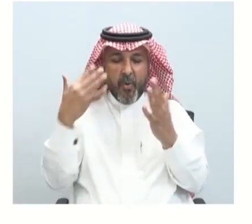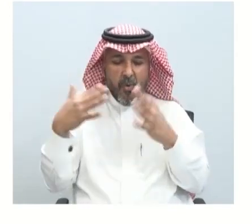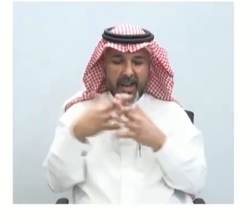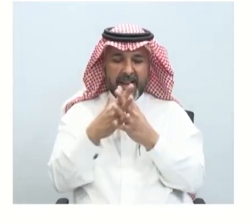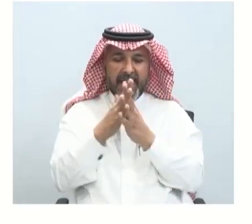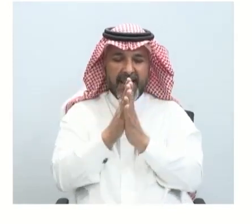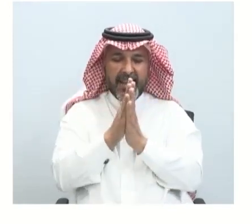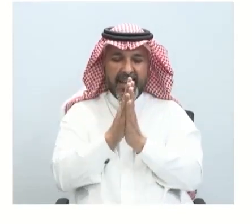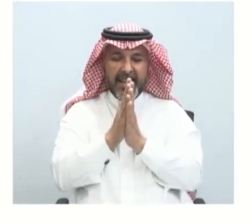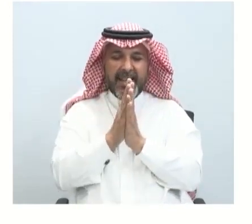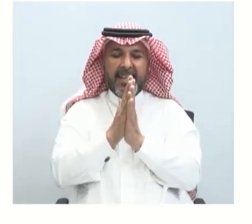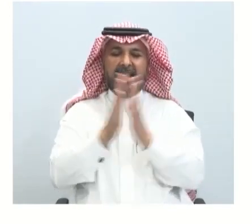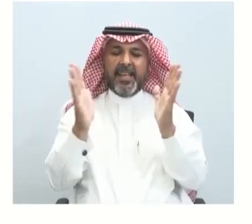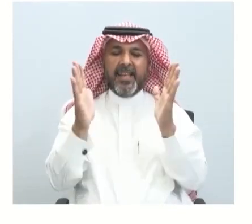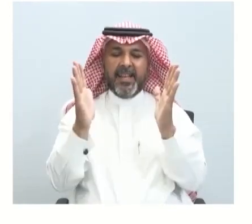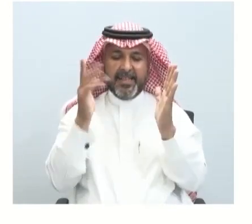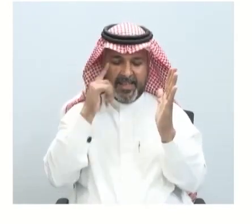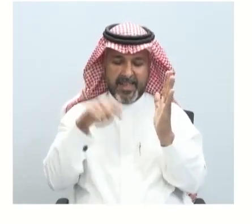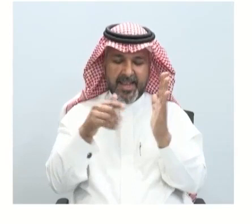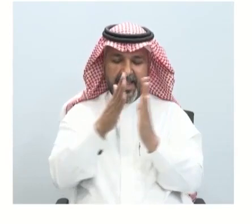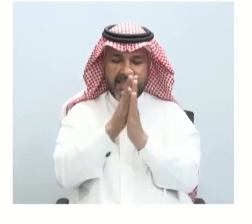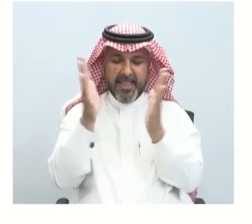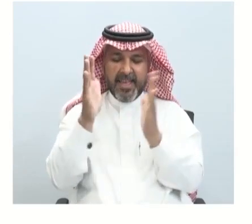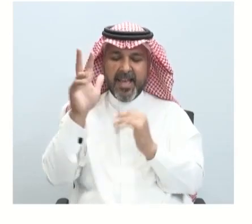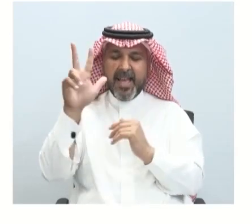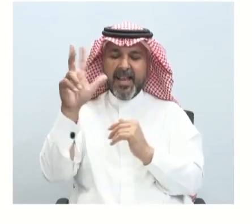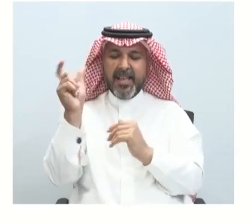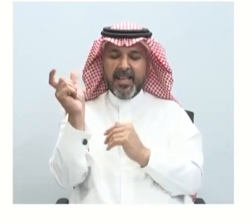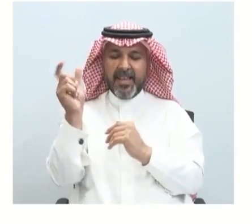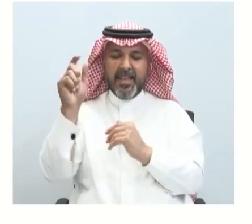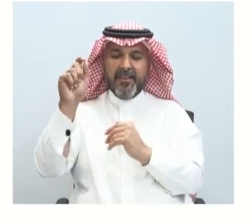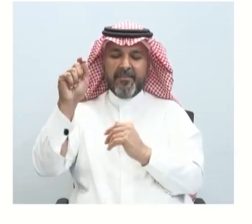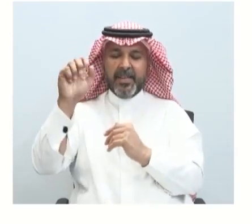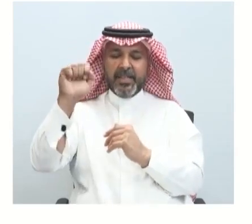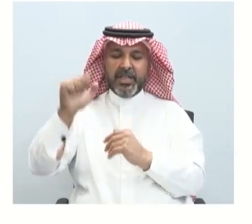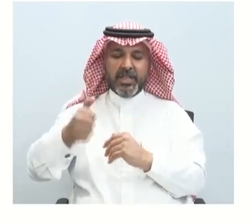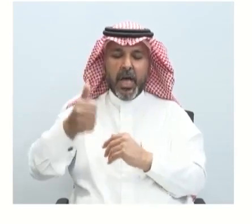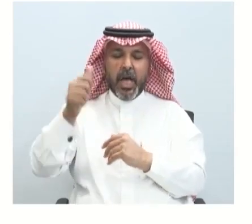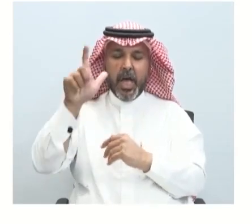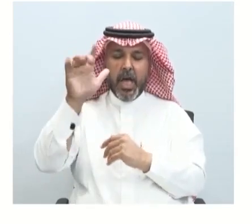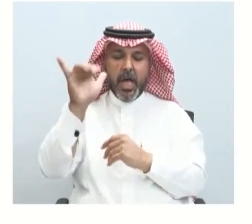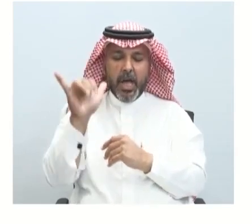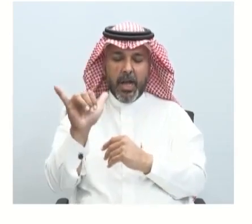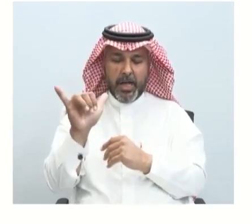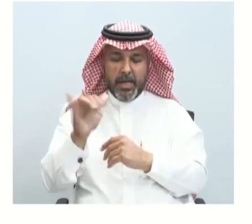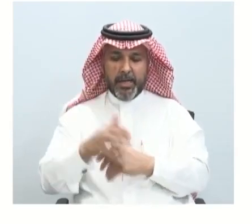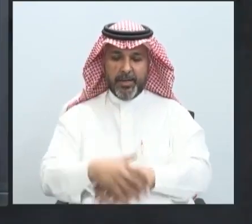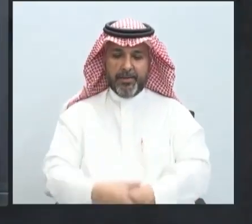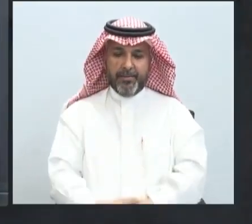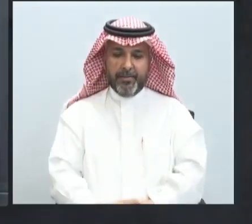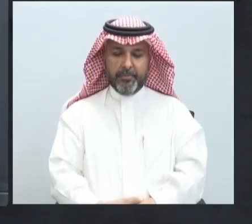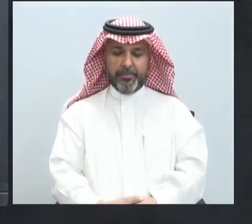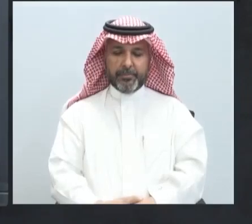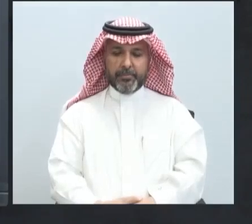المجهريه تم سحب هذه الكروموسومات اذا اذا نتذكر في عمليه عمليه انفصال في الانقسام